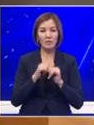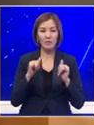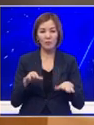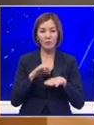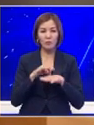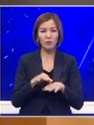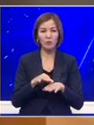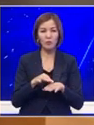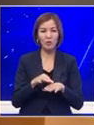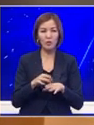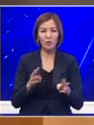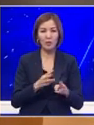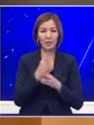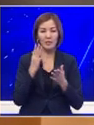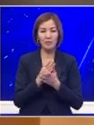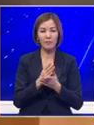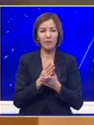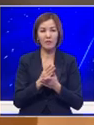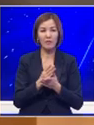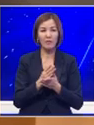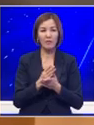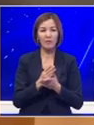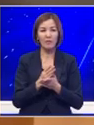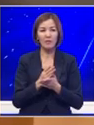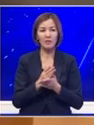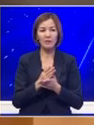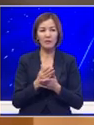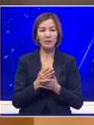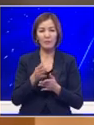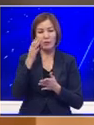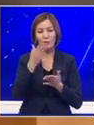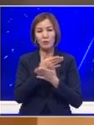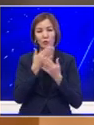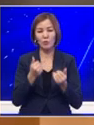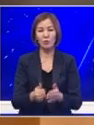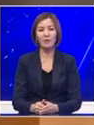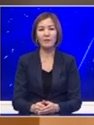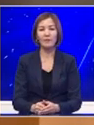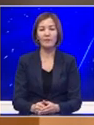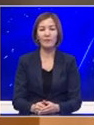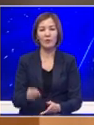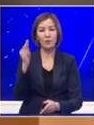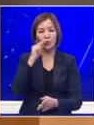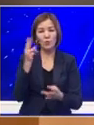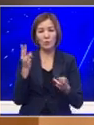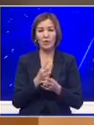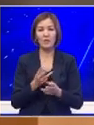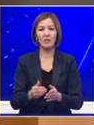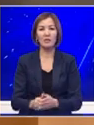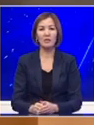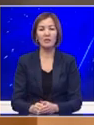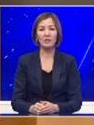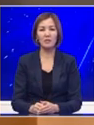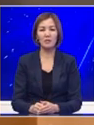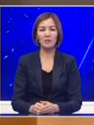жүргізу, жері бар, малы бар, ол кісілер бүгін білімі жоқ. Соған білім алу керек, білім беру